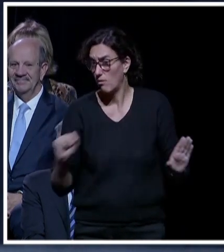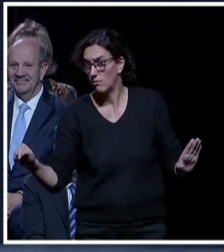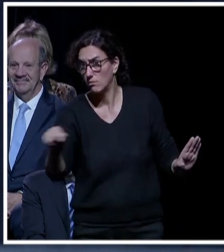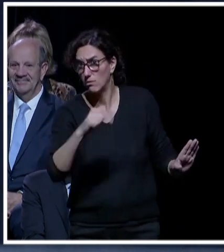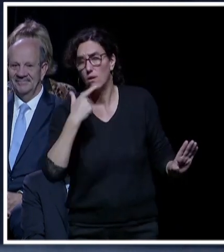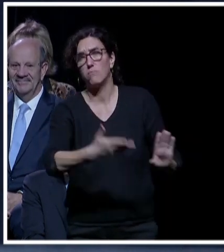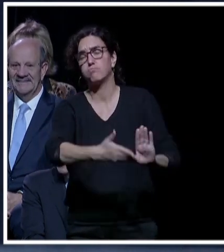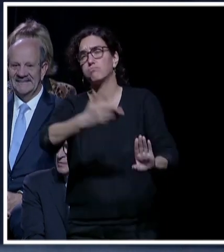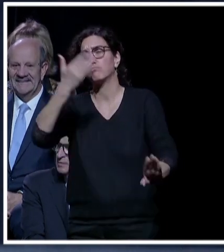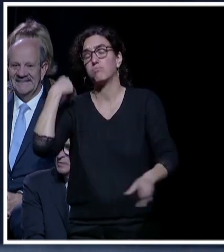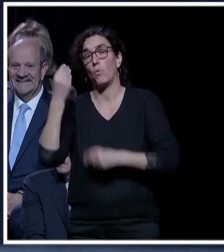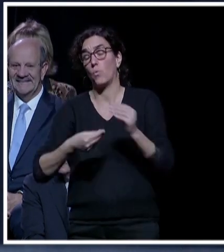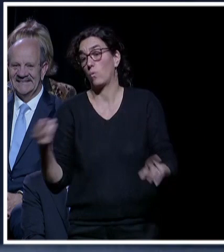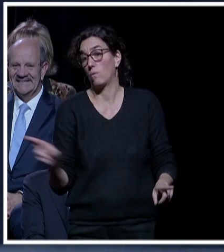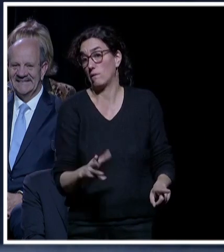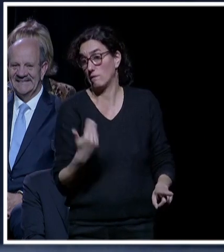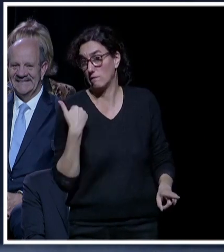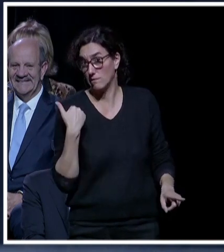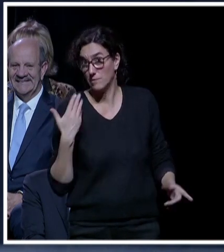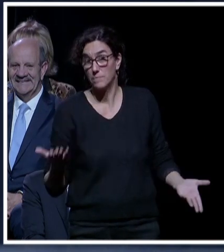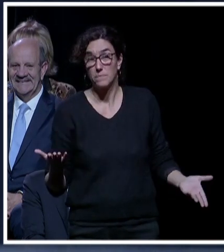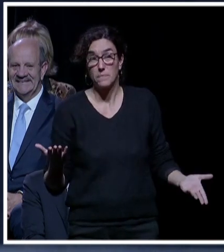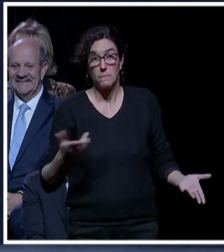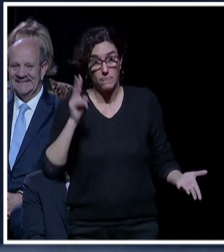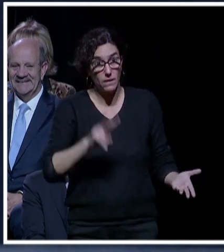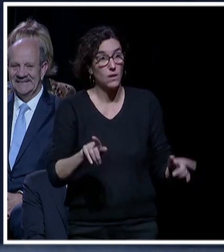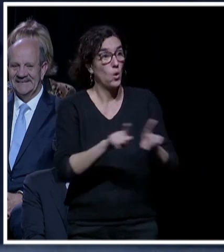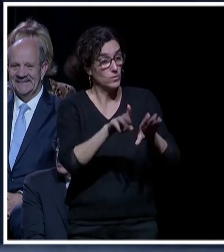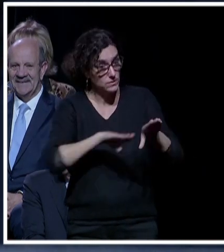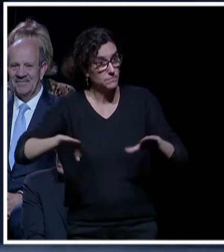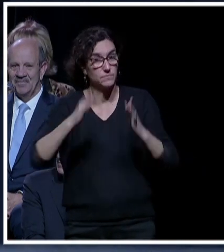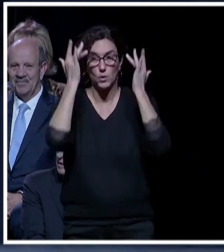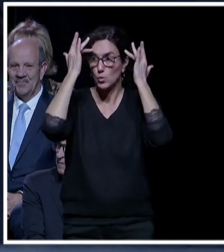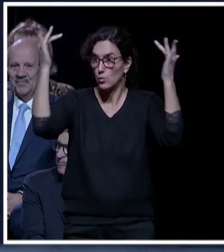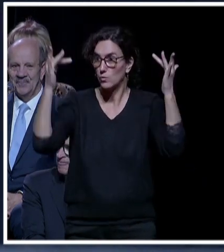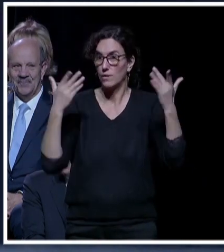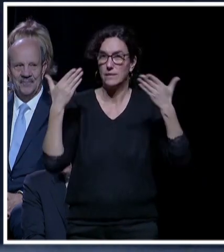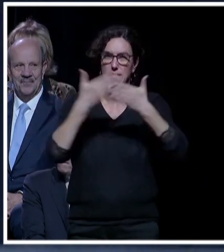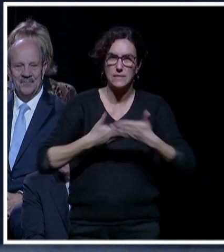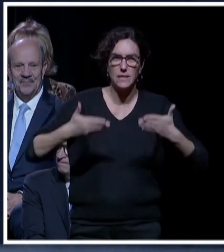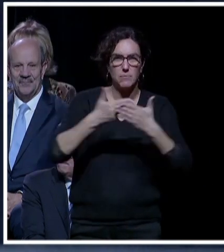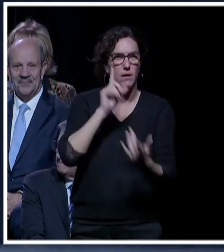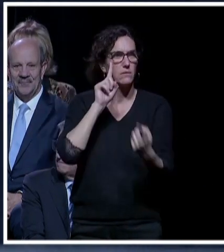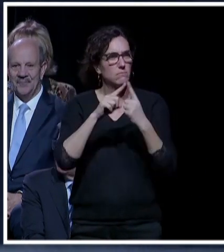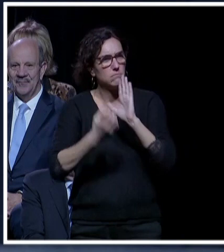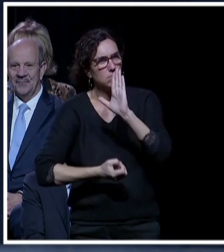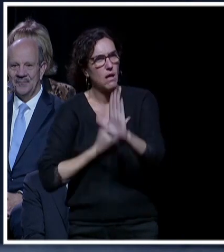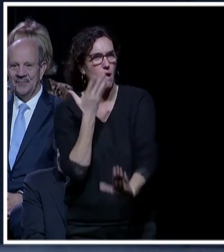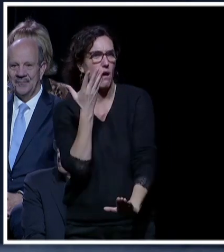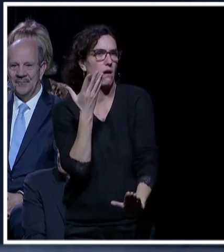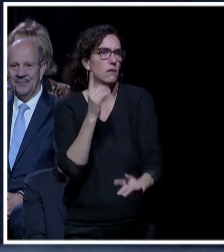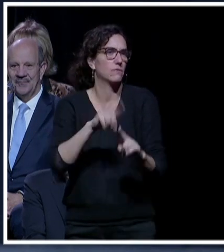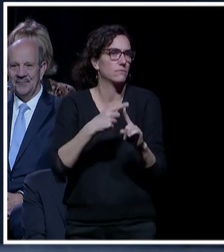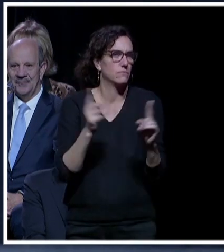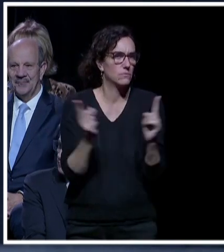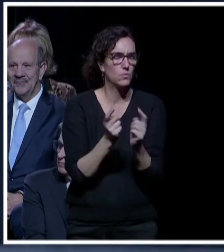c'est un retour, cher Fred Vacherier. La culture se déploie aussi autour de nos cinémas d'art et essai, autour de la salle de la Palestre et